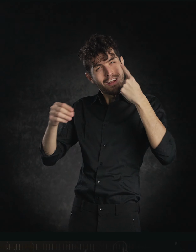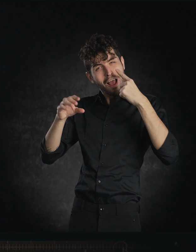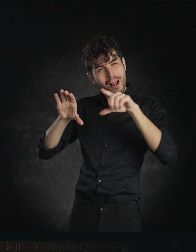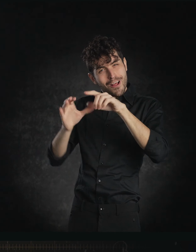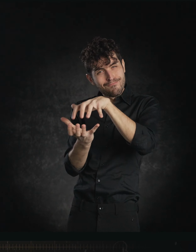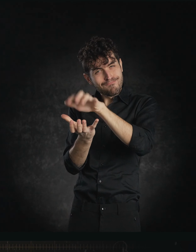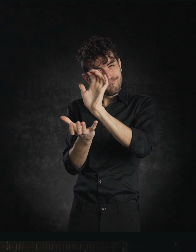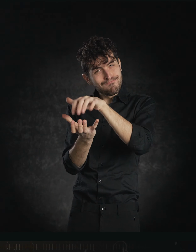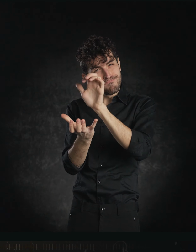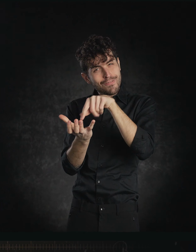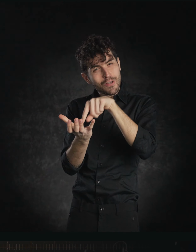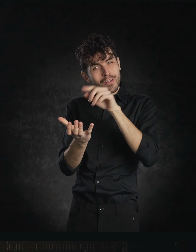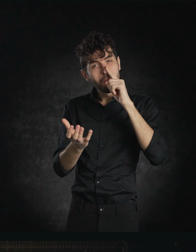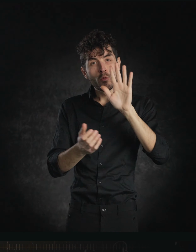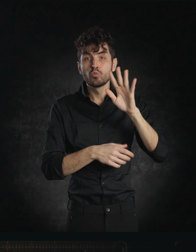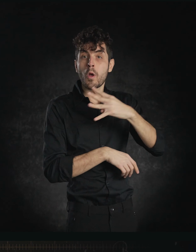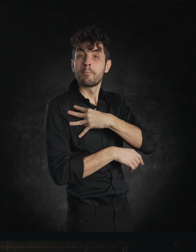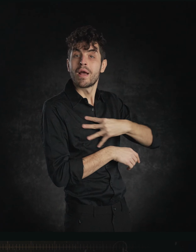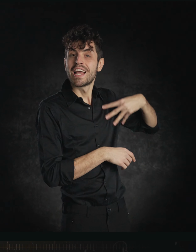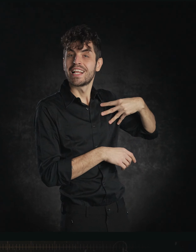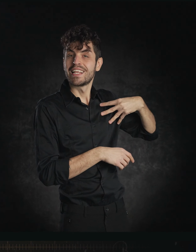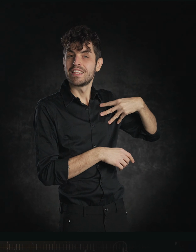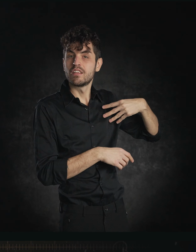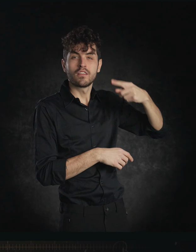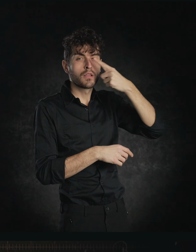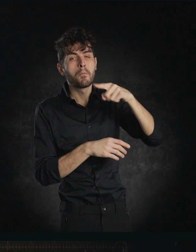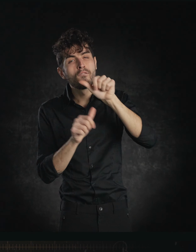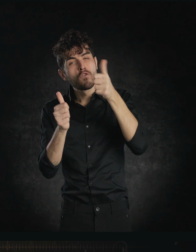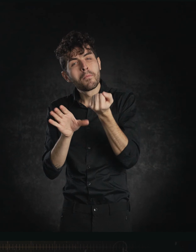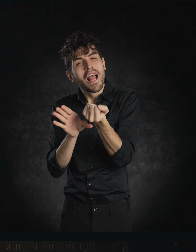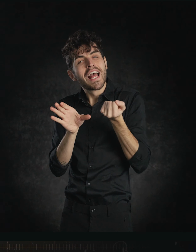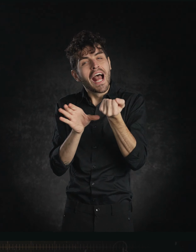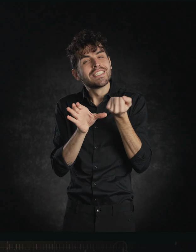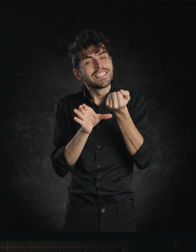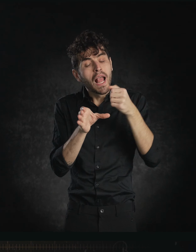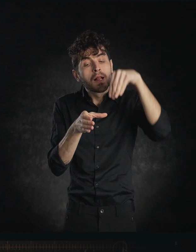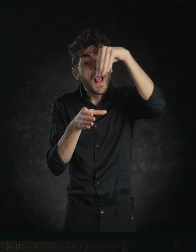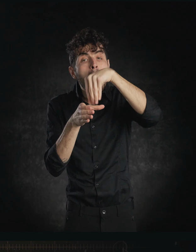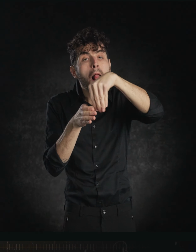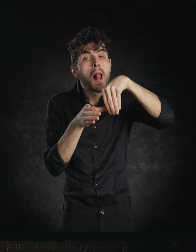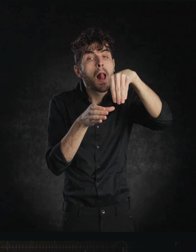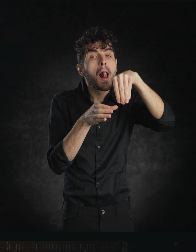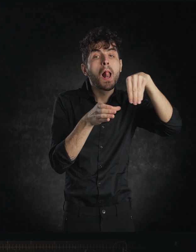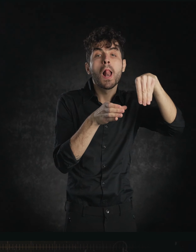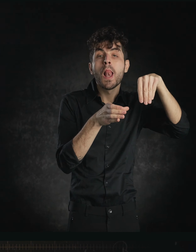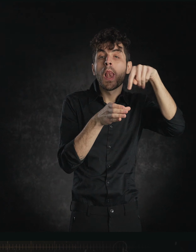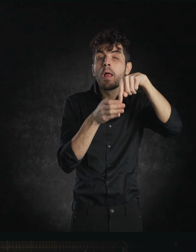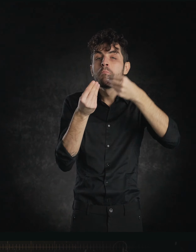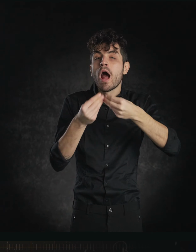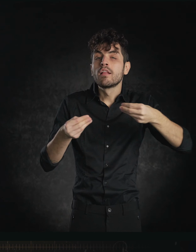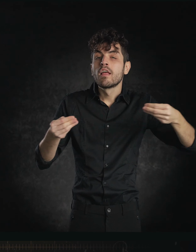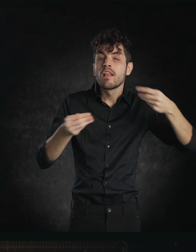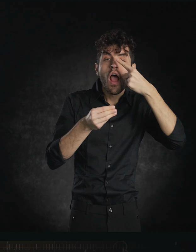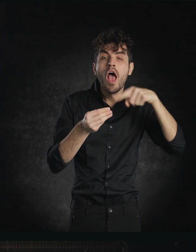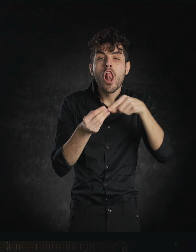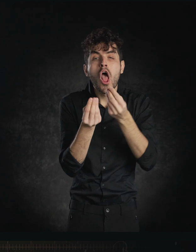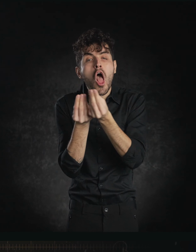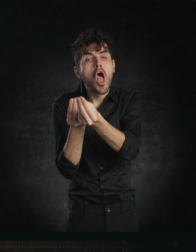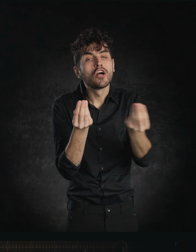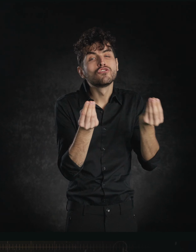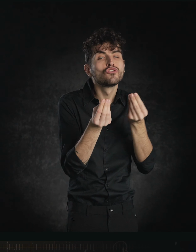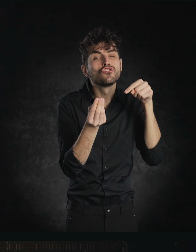il cosiddetto beauty case di Merit, abbiamo una cassetta che conteneva